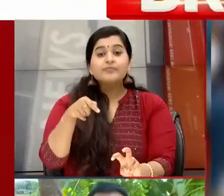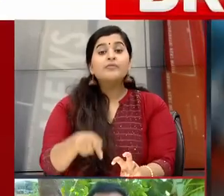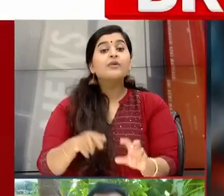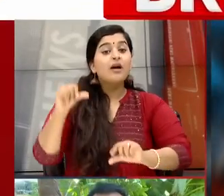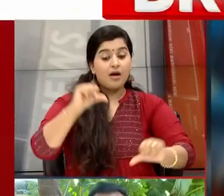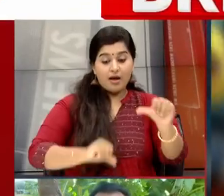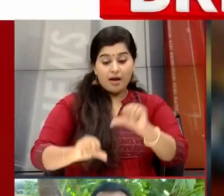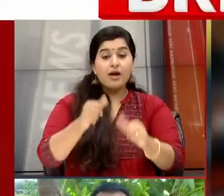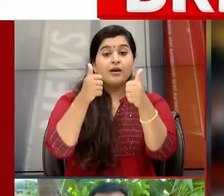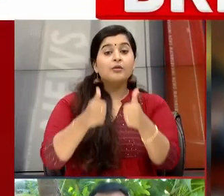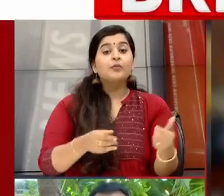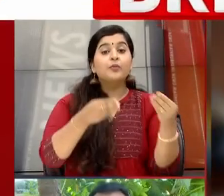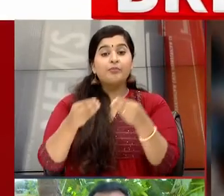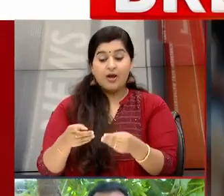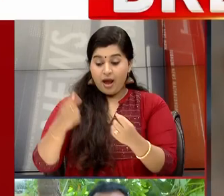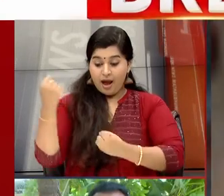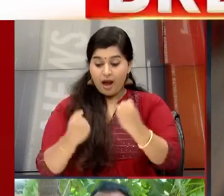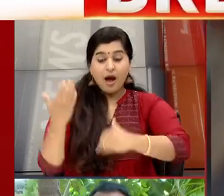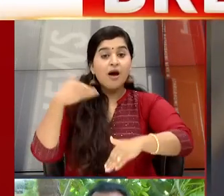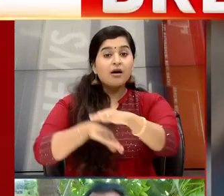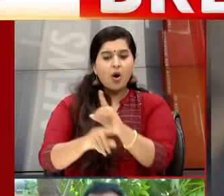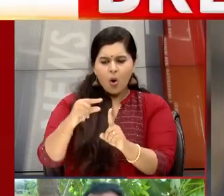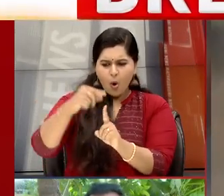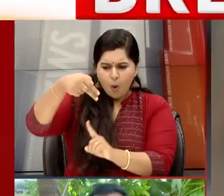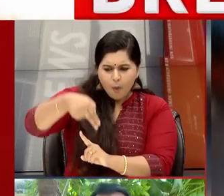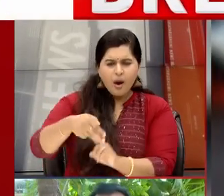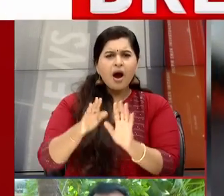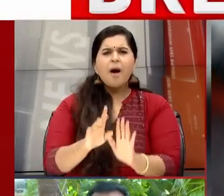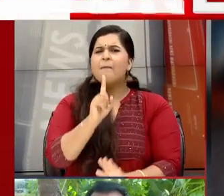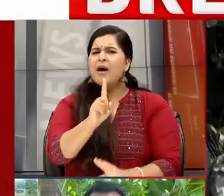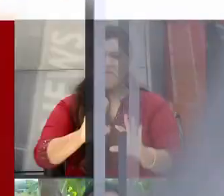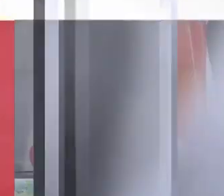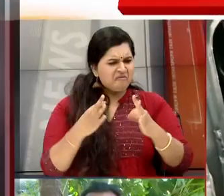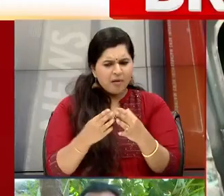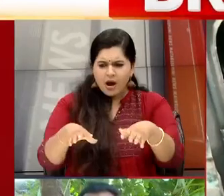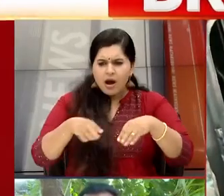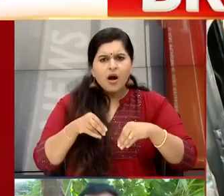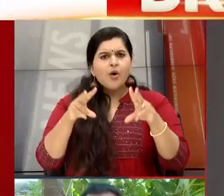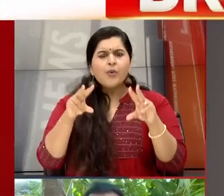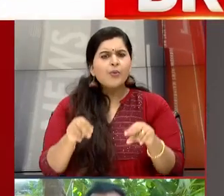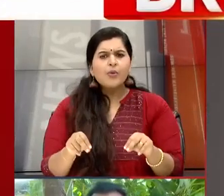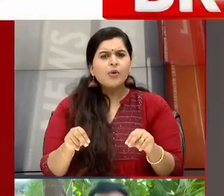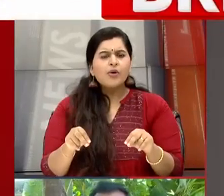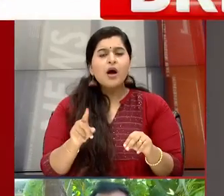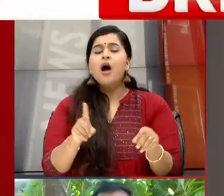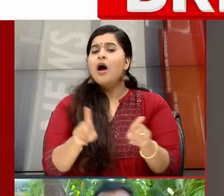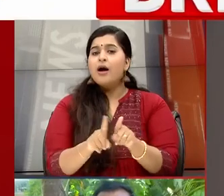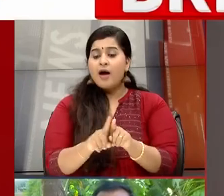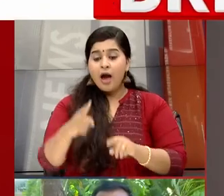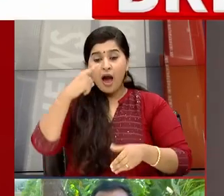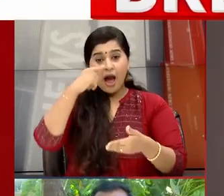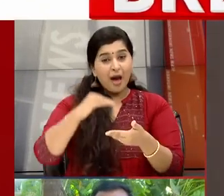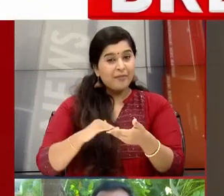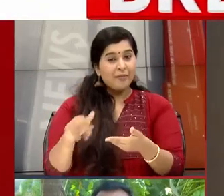പറയുന്നത് ഈ വാഹനത്തിനുള്ളിൽ പെട്രോളിൻ്റെ സാന്നിധ്യം കണ്ടെത്തിയെന്ന്. എന്നാൽ കുടുംബം ഈ വാദം പൂർണ്ണമായും തള്ളിയിട്ടുണ്ട്. അതായത് കുടുംബം, പ്രത്യേകിച്ചും റീഷയുടെ അച്ഛൻ